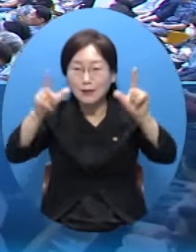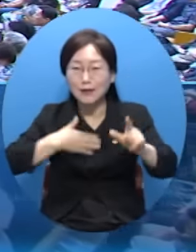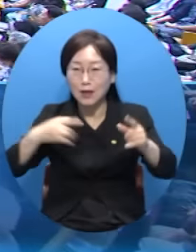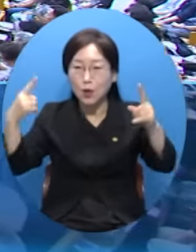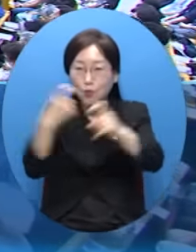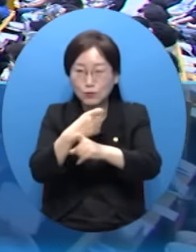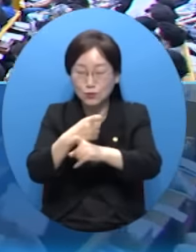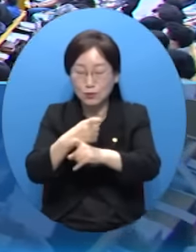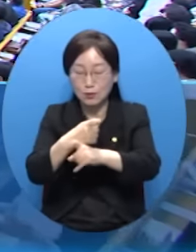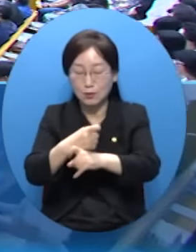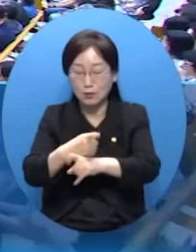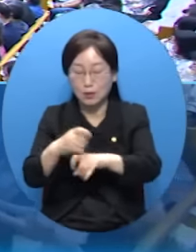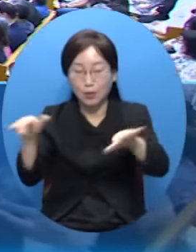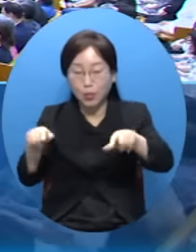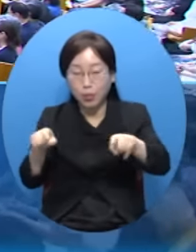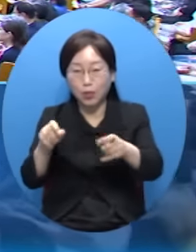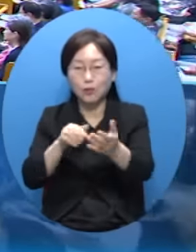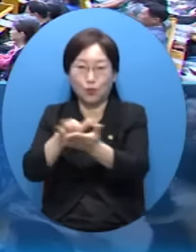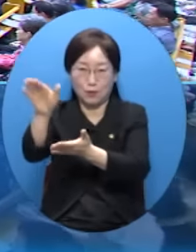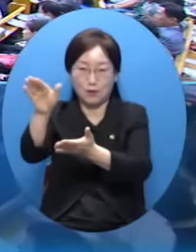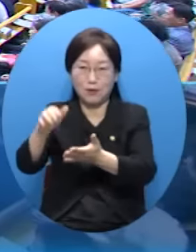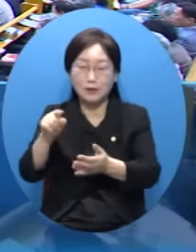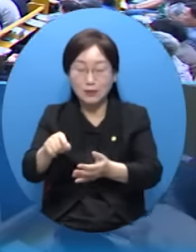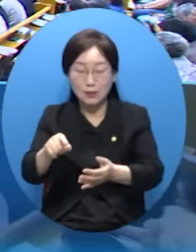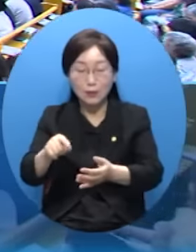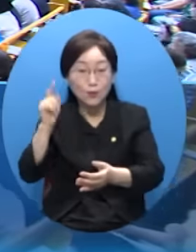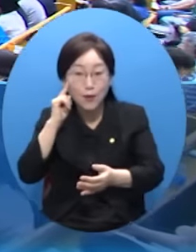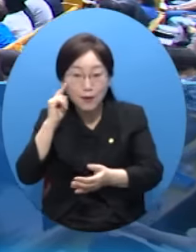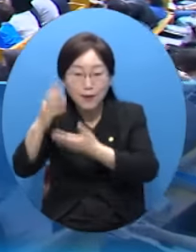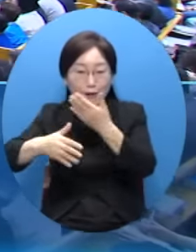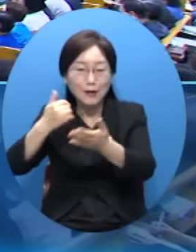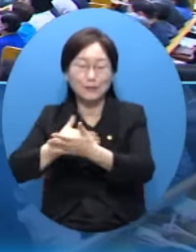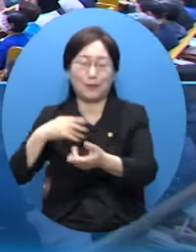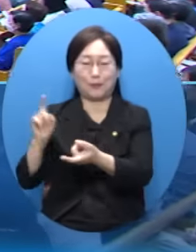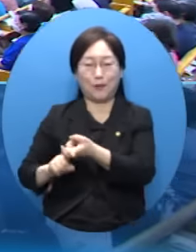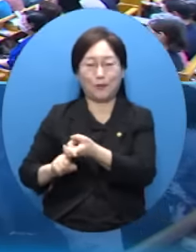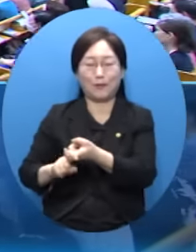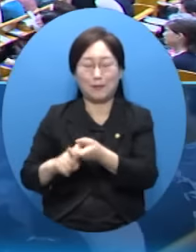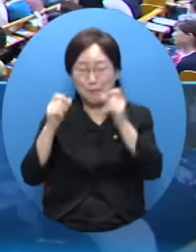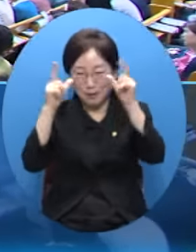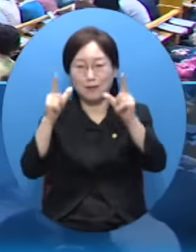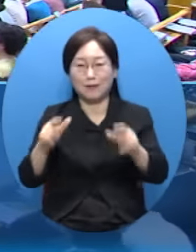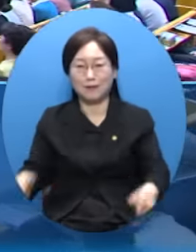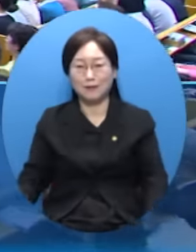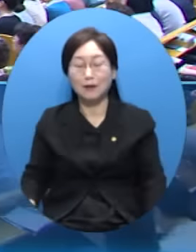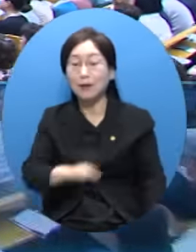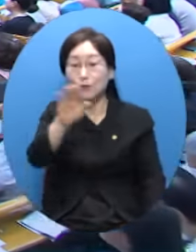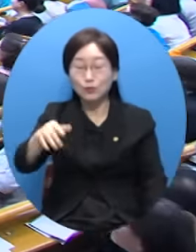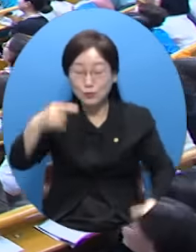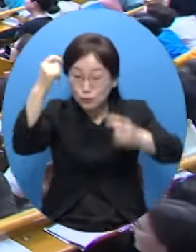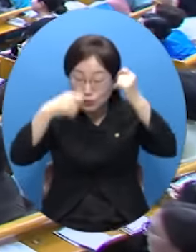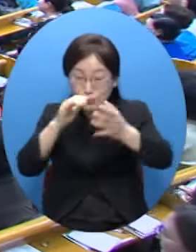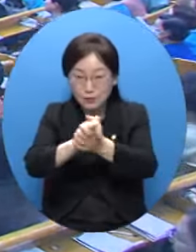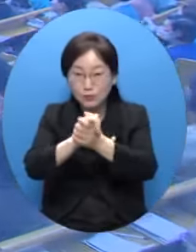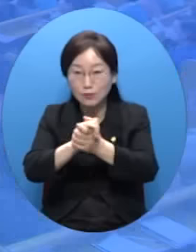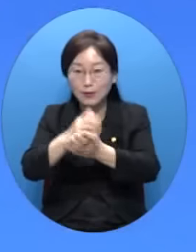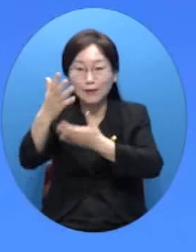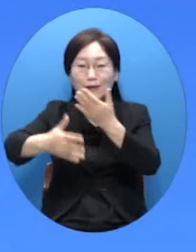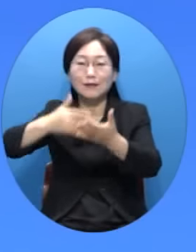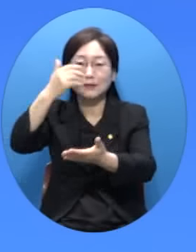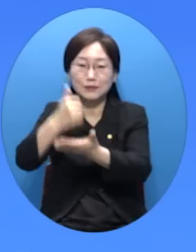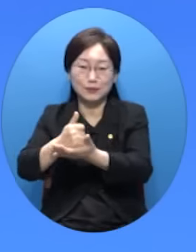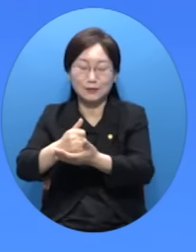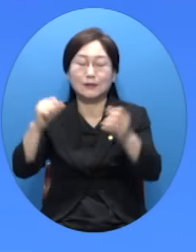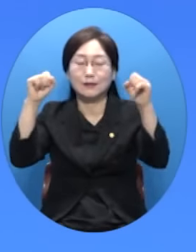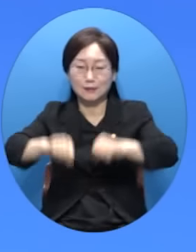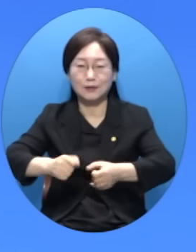원수들이 물러가리니 이것으로 하나님이 내 편이심을 내가 아나이다. 우리의 눈물의 기도에 우리 하나님께서